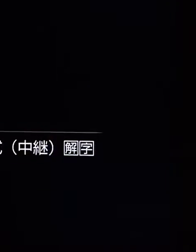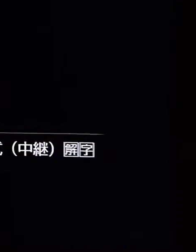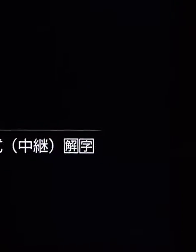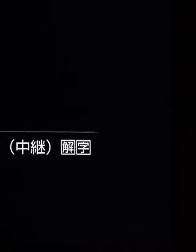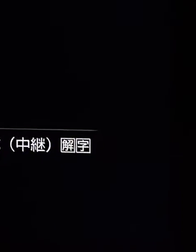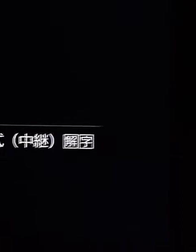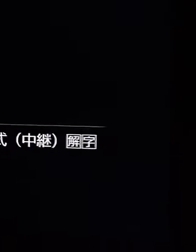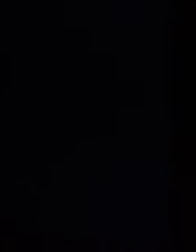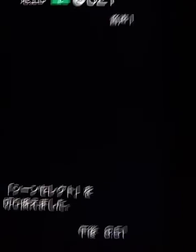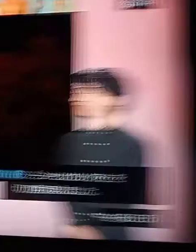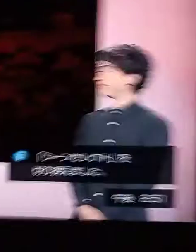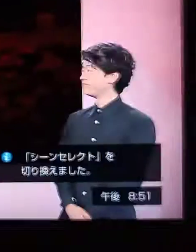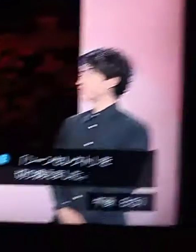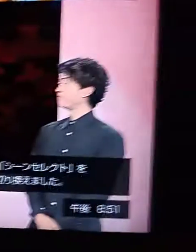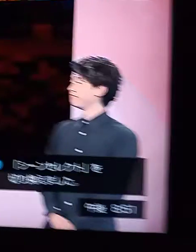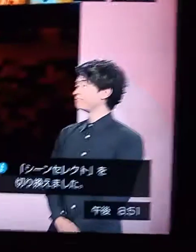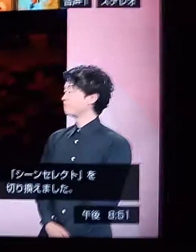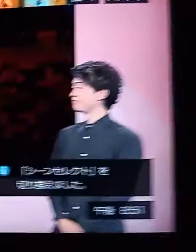私